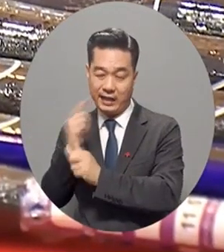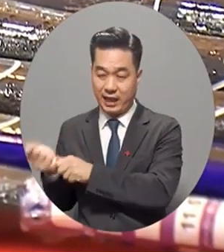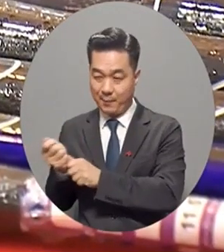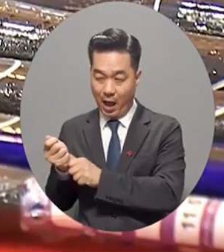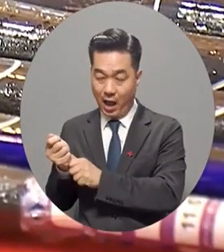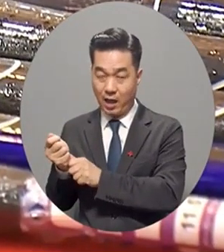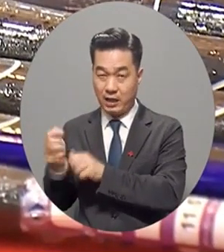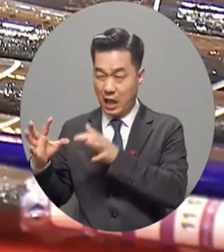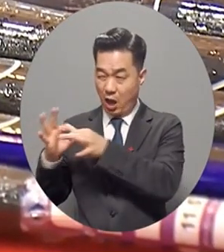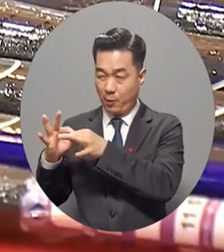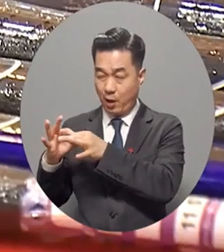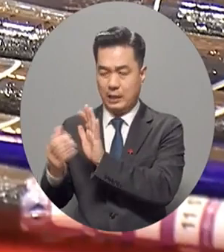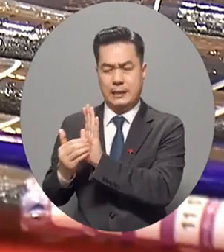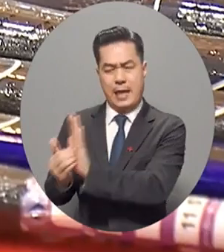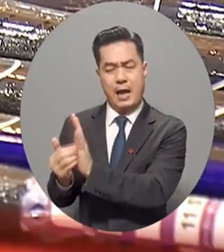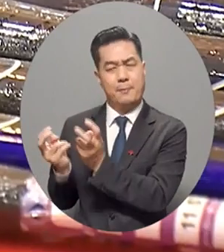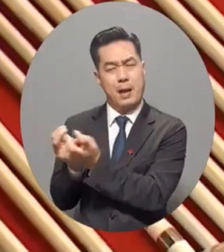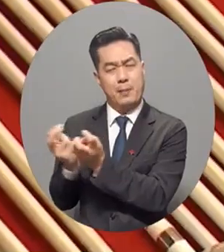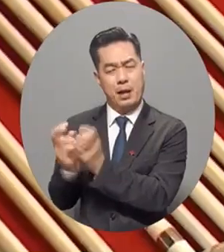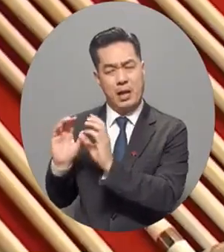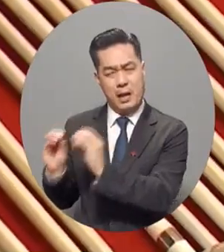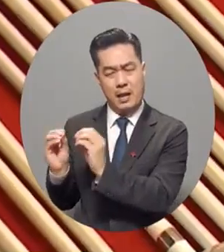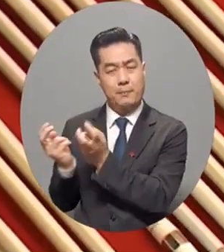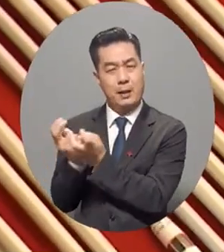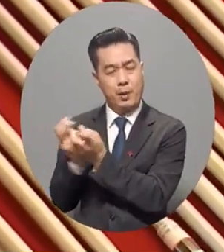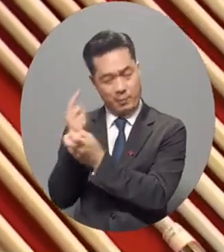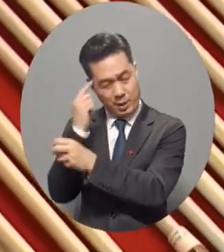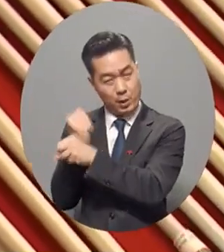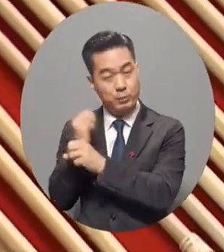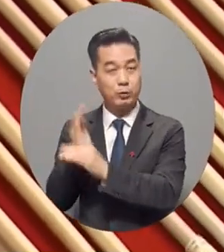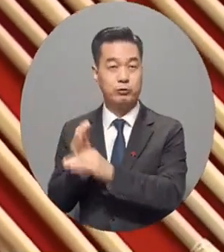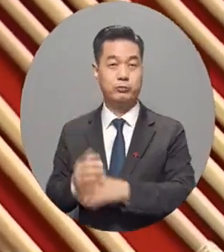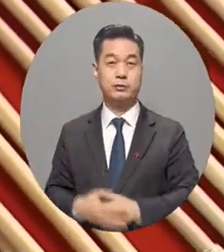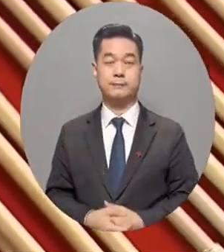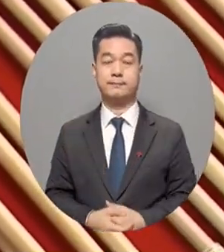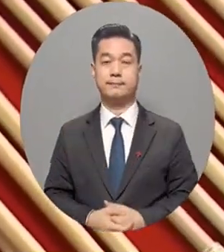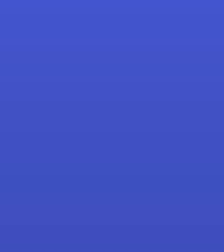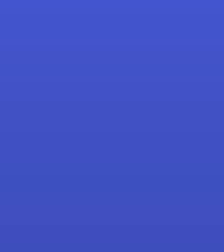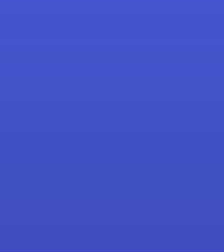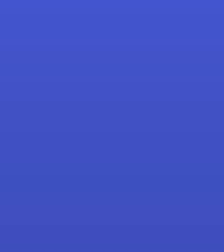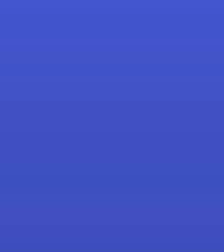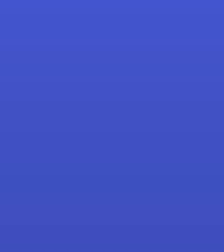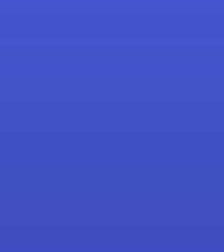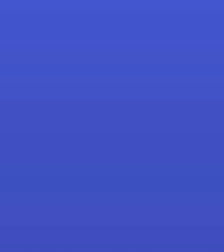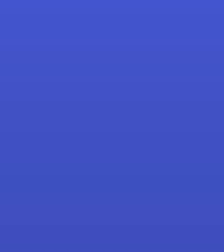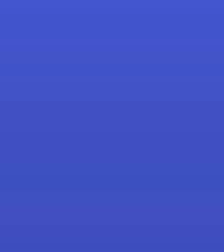대한 접속을 차단하는 방안도 검토 중이라고 밝혔습니다. MBC 뉴스 재은유입니다.